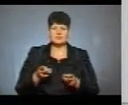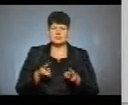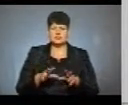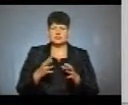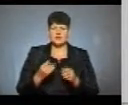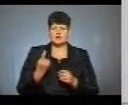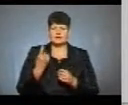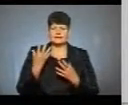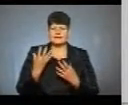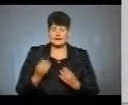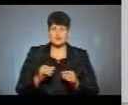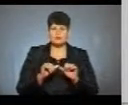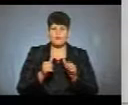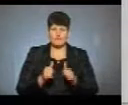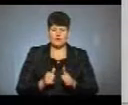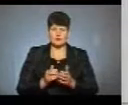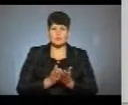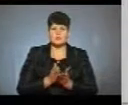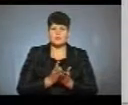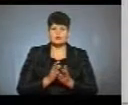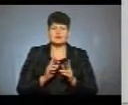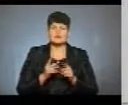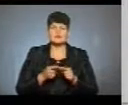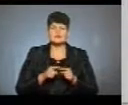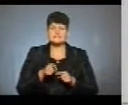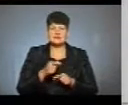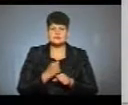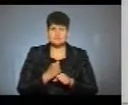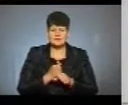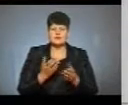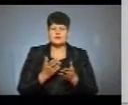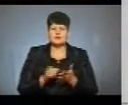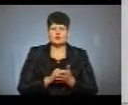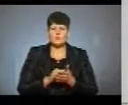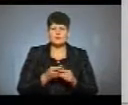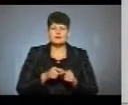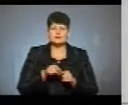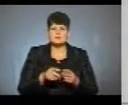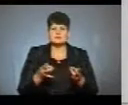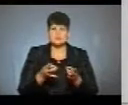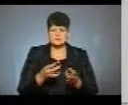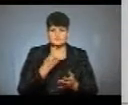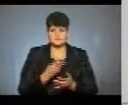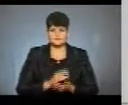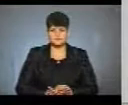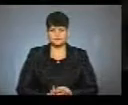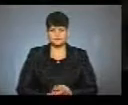ще один день, щоб оформити послугу. Як це зробити та які документи для цього потрібні – дивіться.